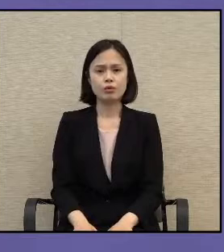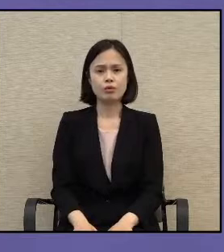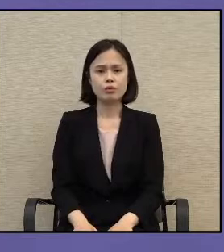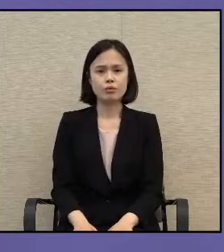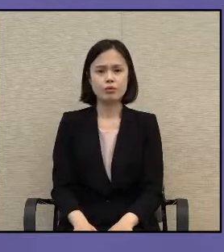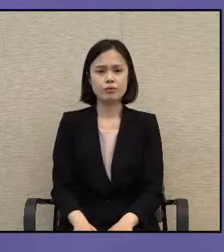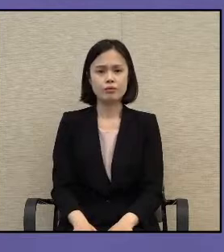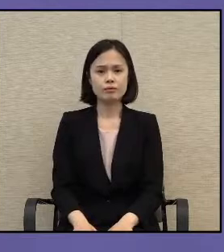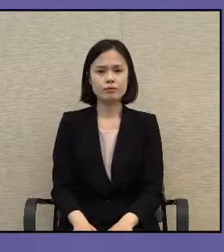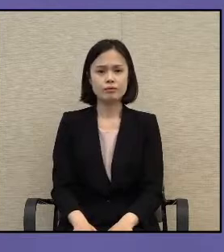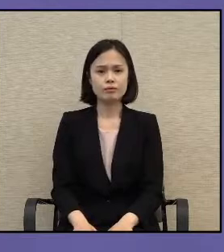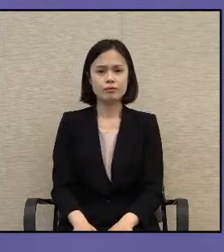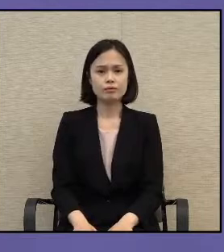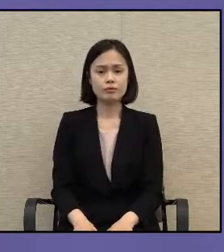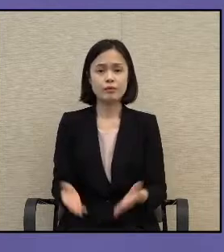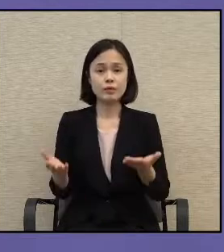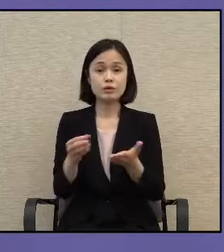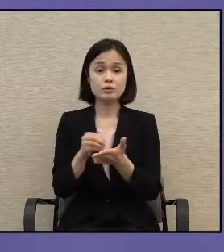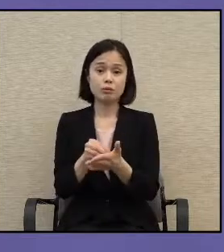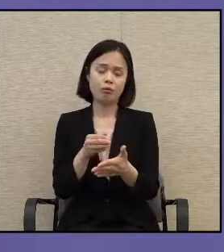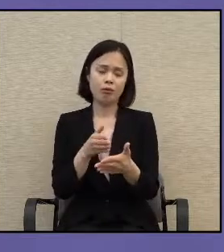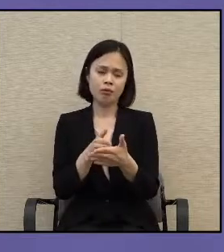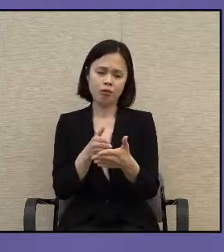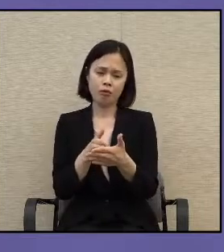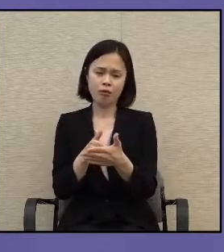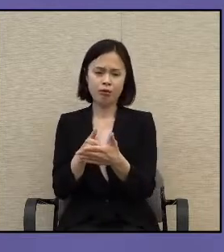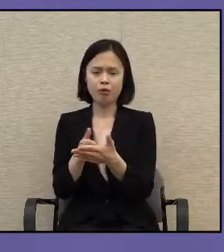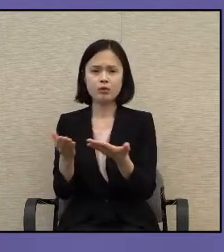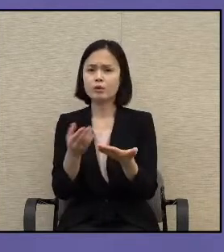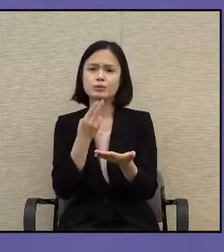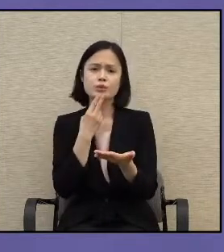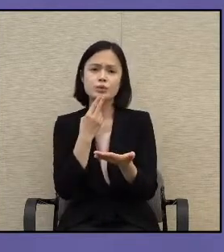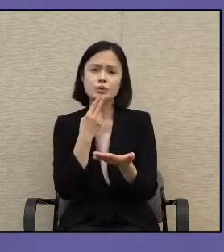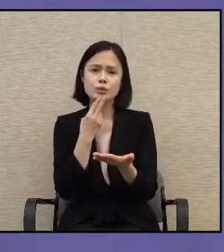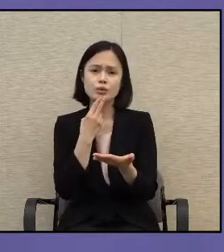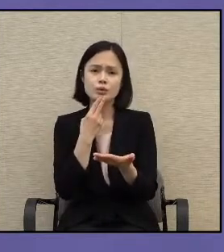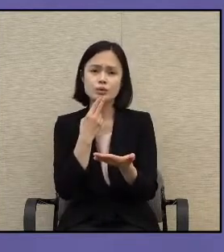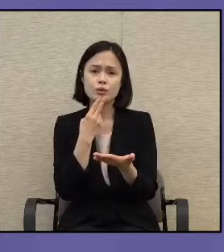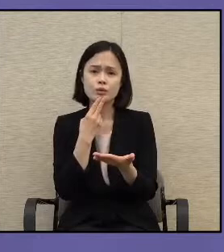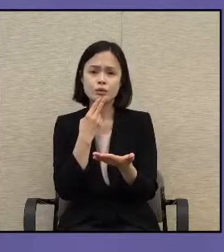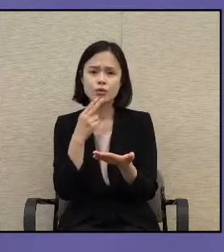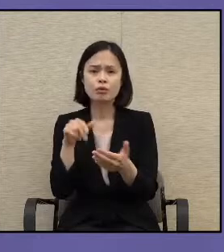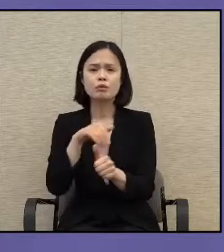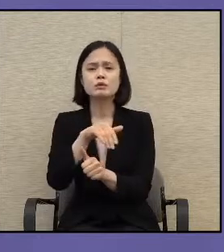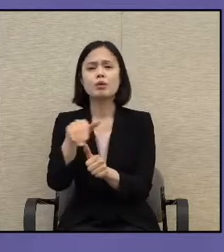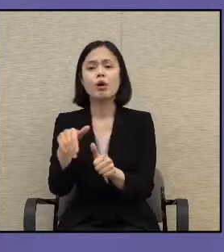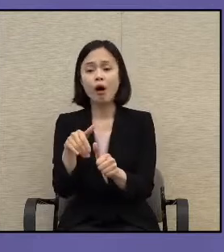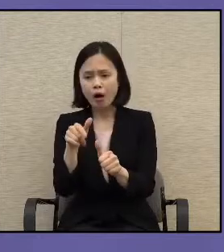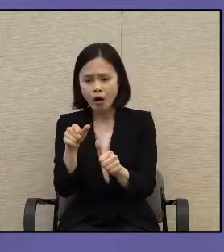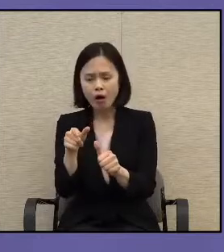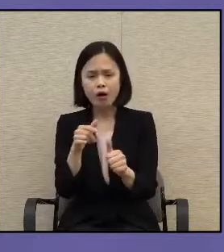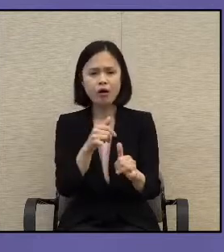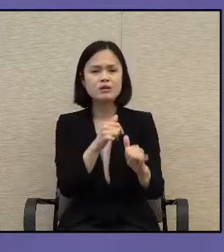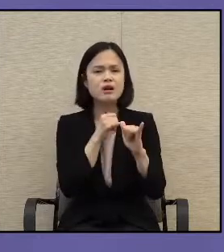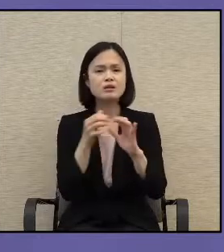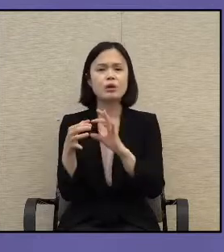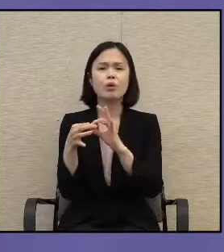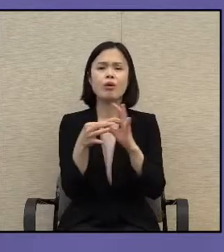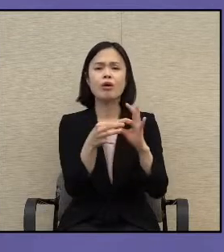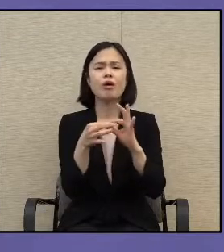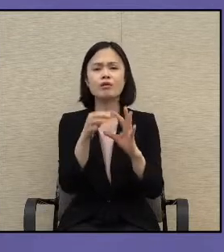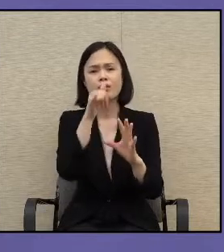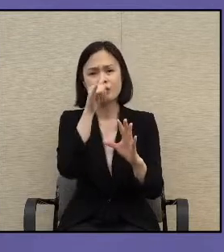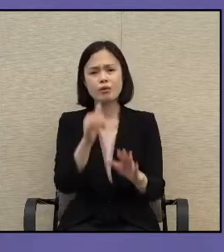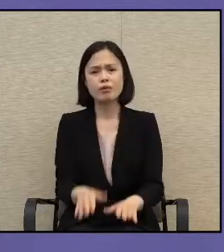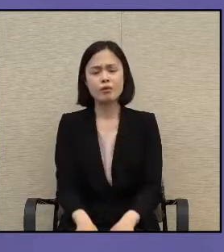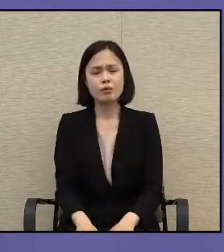관련해서 실업 상태라고 하는 것 자체가 의미 있기도 하지만 그